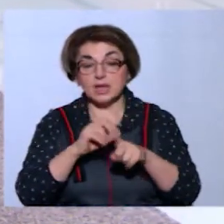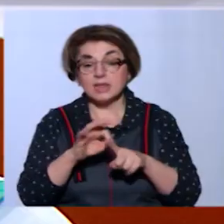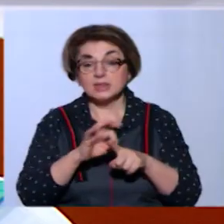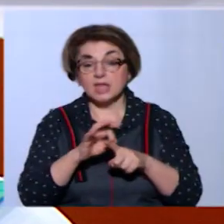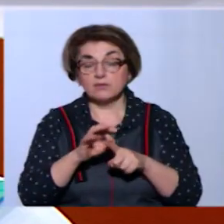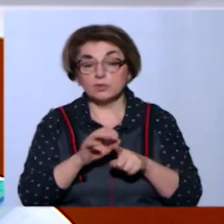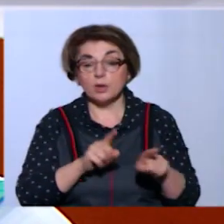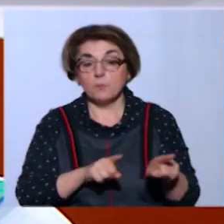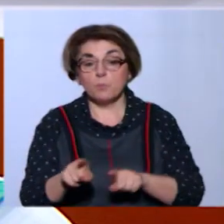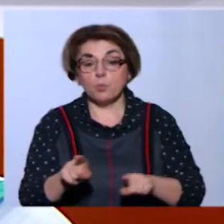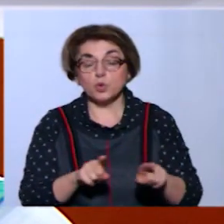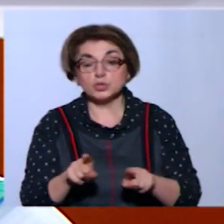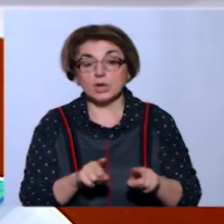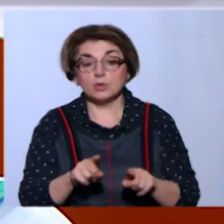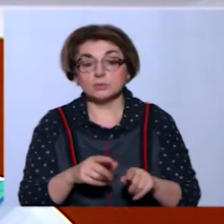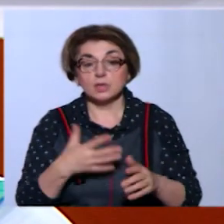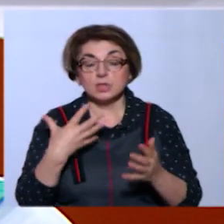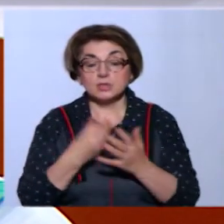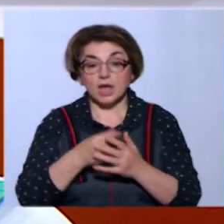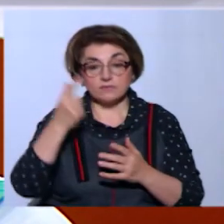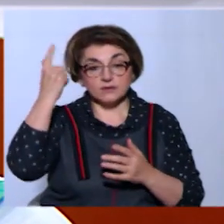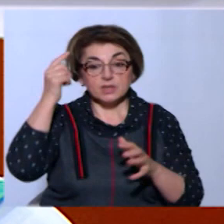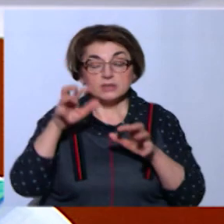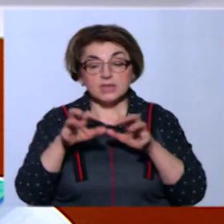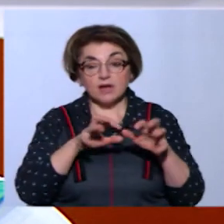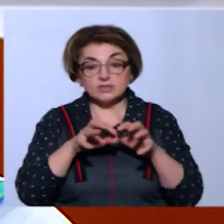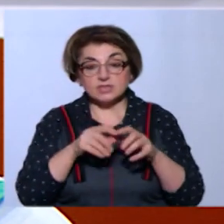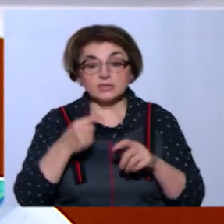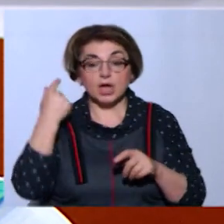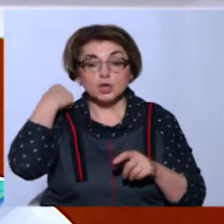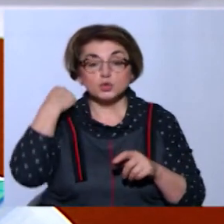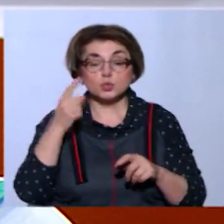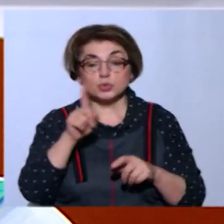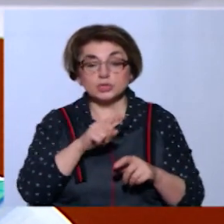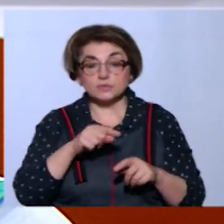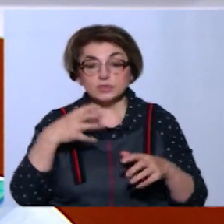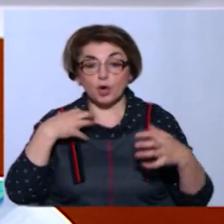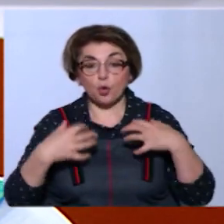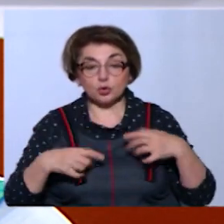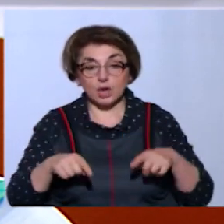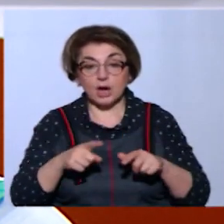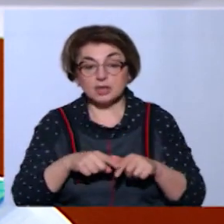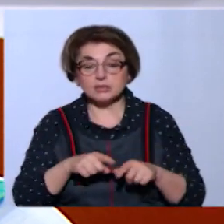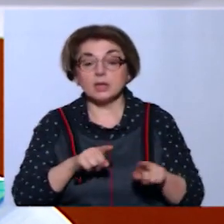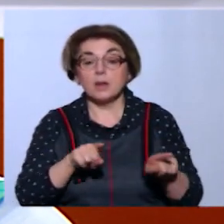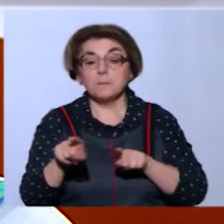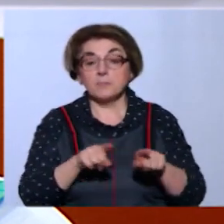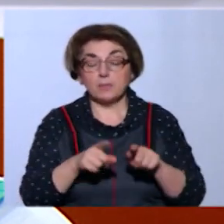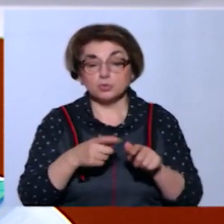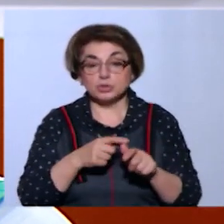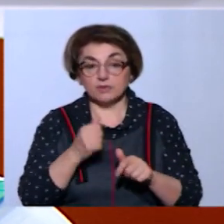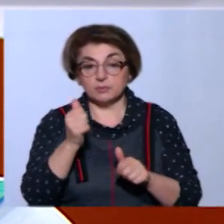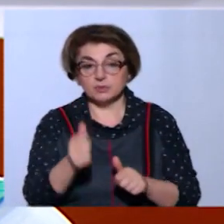იმპულსები მოძრაობს თავისა და ზურგის ტვინიდან ორგანოებისაკენ, ასეთ ნეირონებს ეწოდებათ მამოძრავებელი.